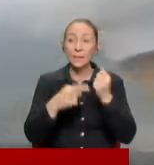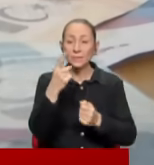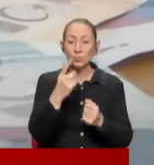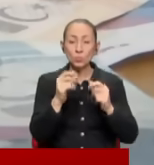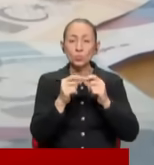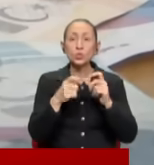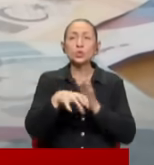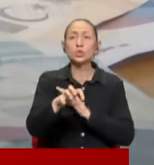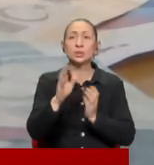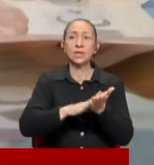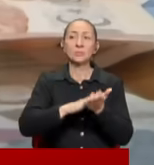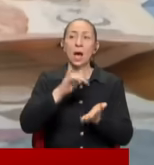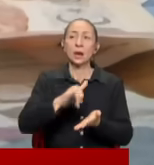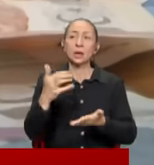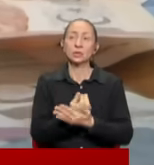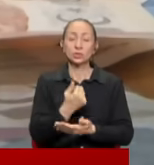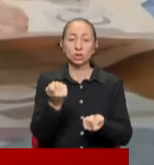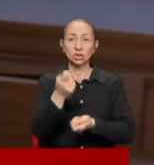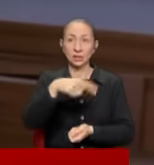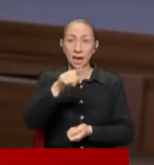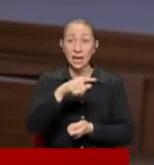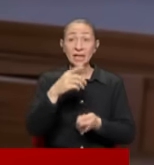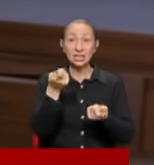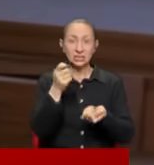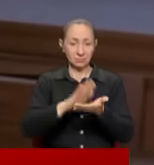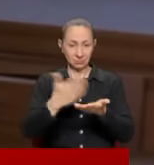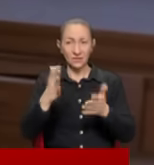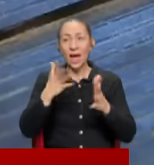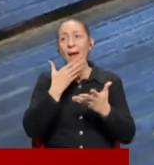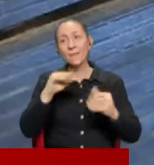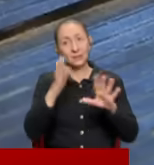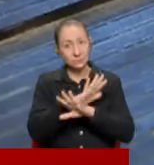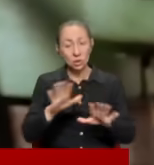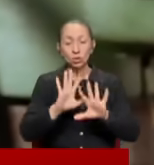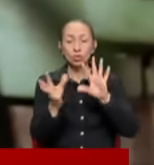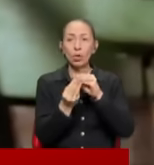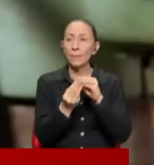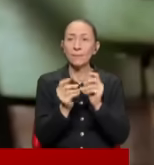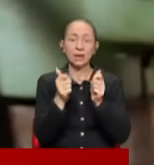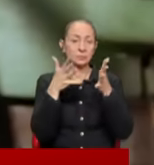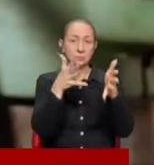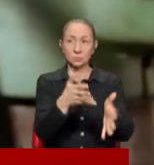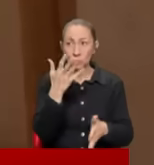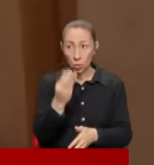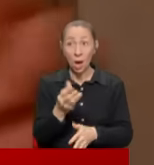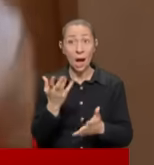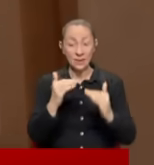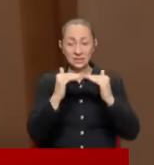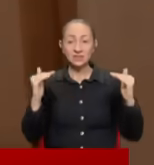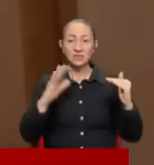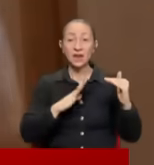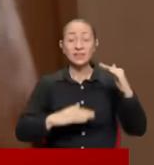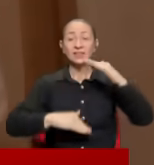brüt ücret kadar tazminat hakkı kazanıyor çalışanlar. İşten ayrılınca ya da emekli olunca toplu olarak parasını alıyor. Ama sınır